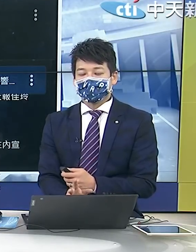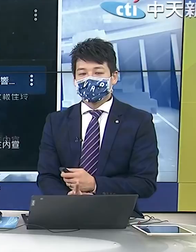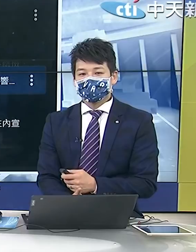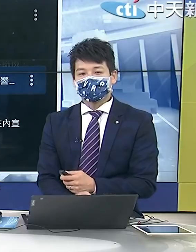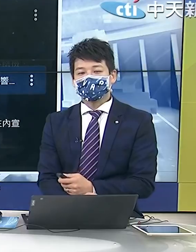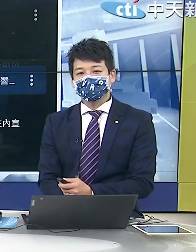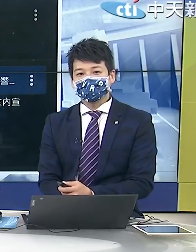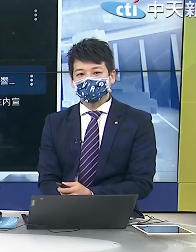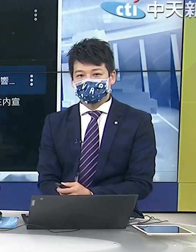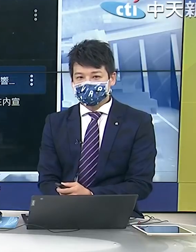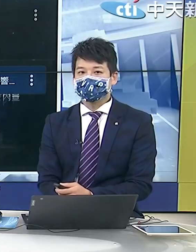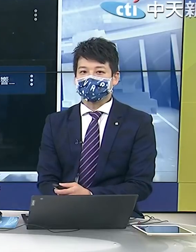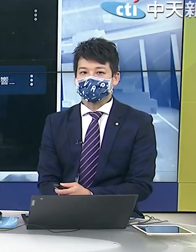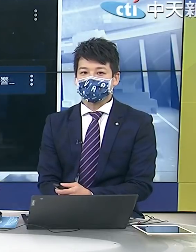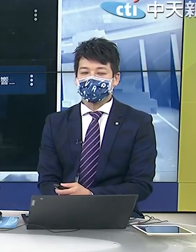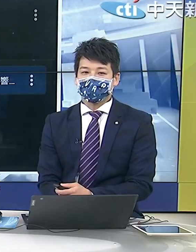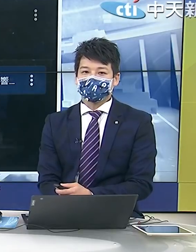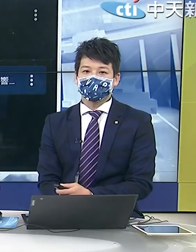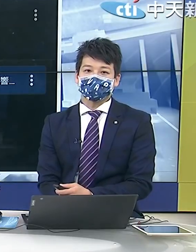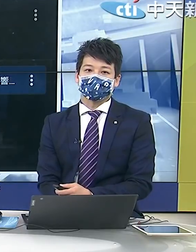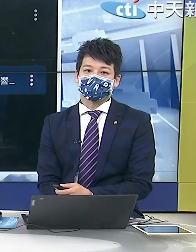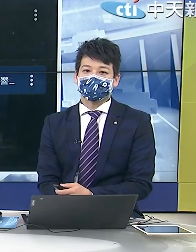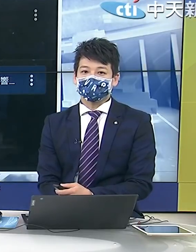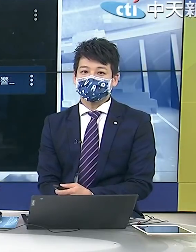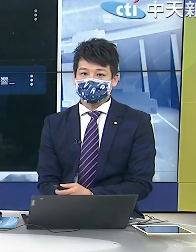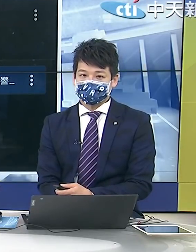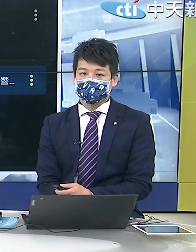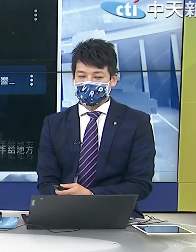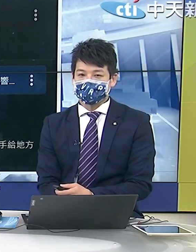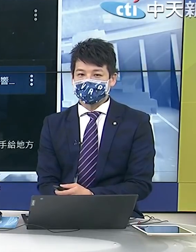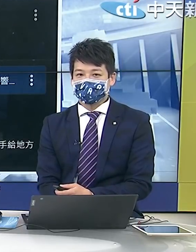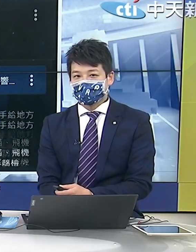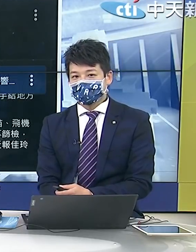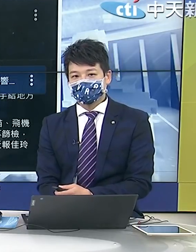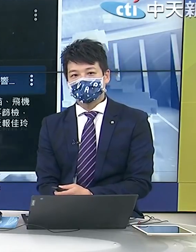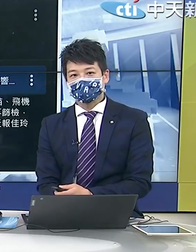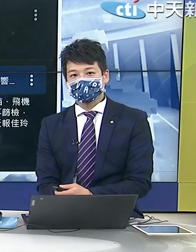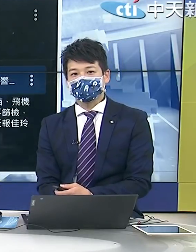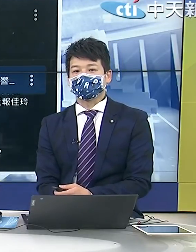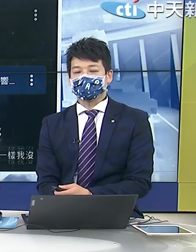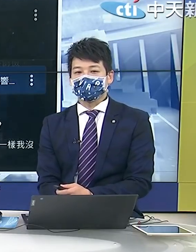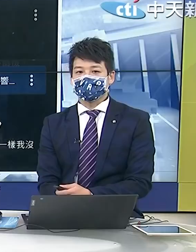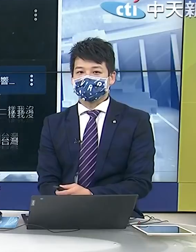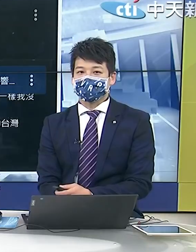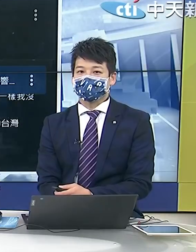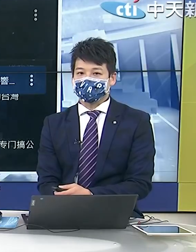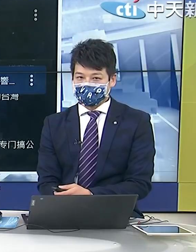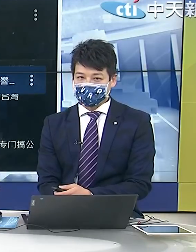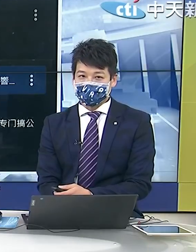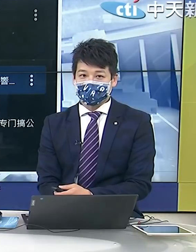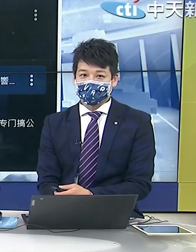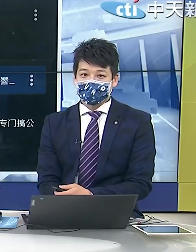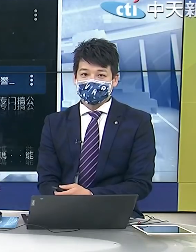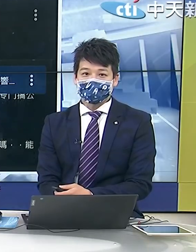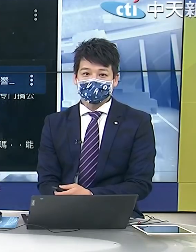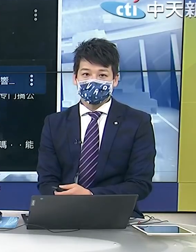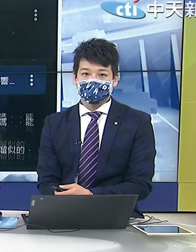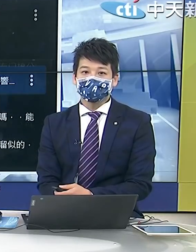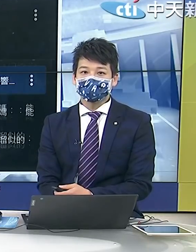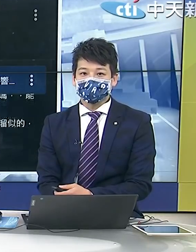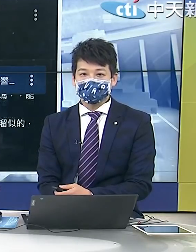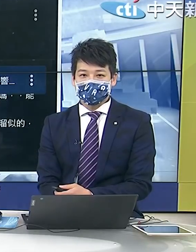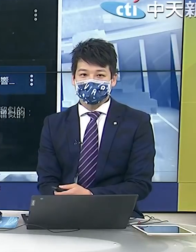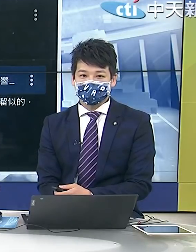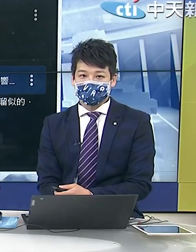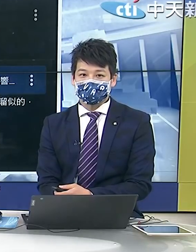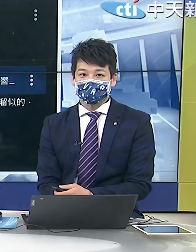检，却发现自己确诊了。不过稍早指挥中心做出了澄清，表示说都有第一时间来做框列，因为证明